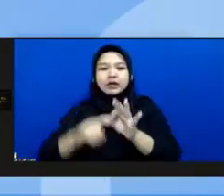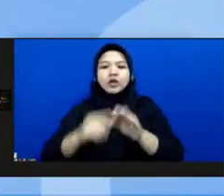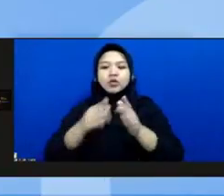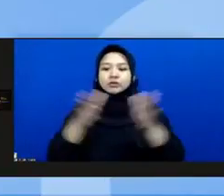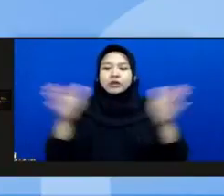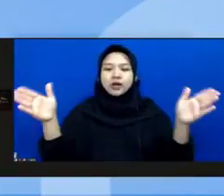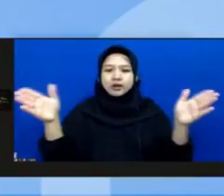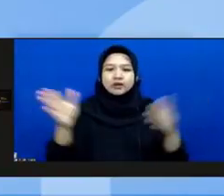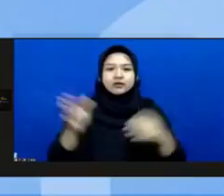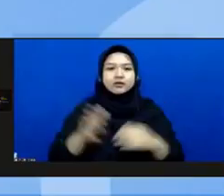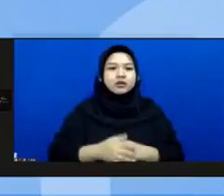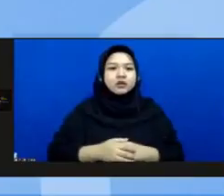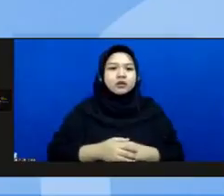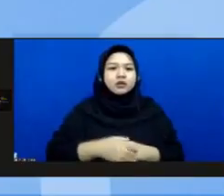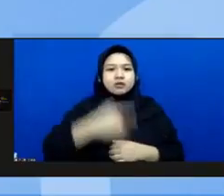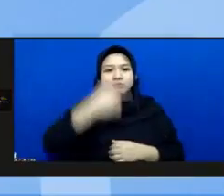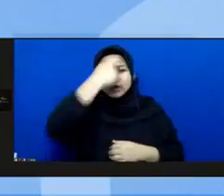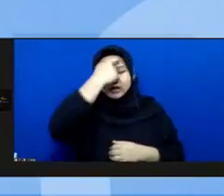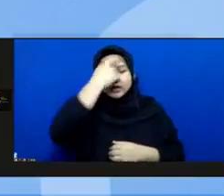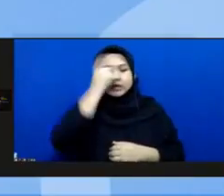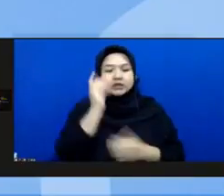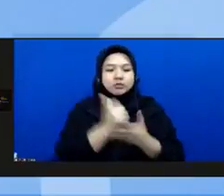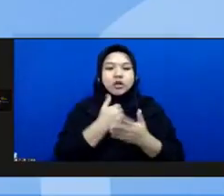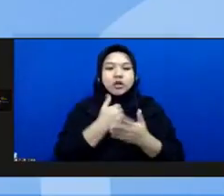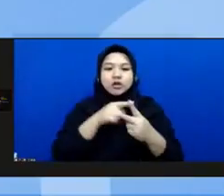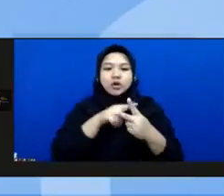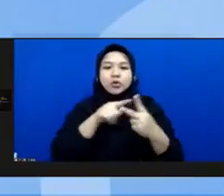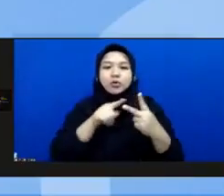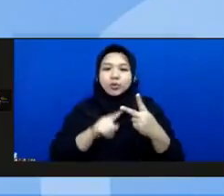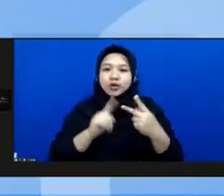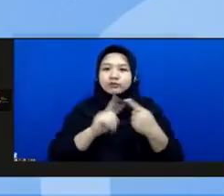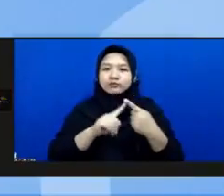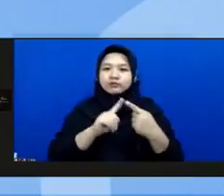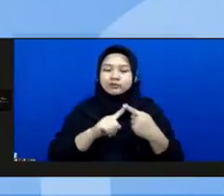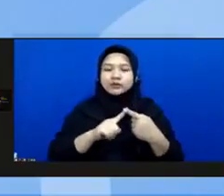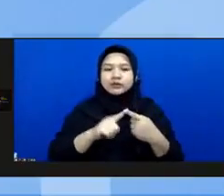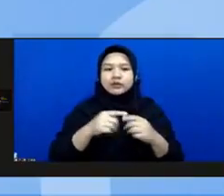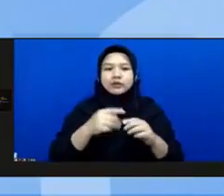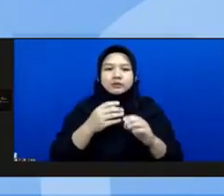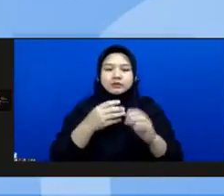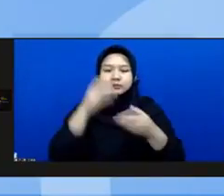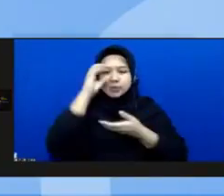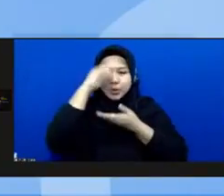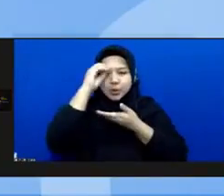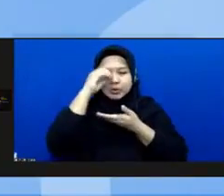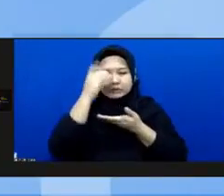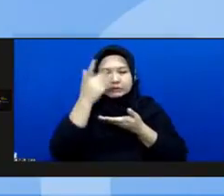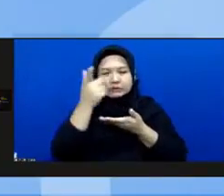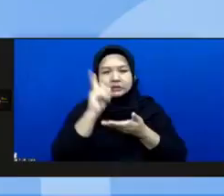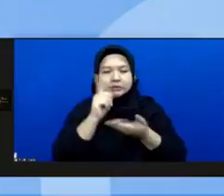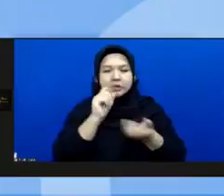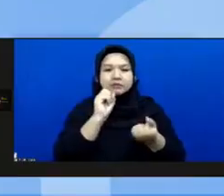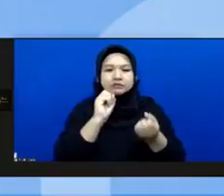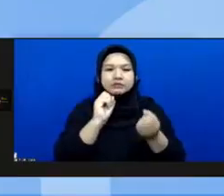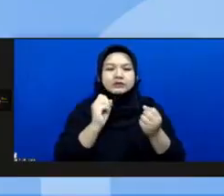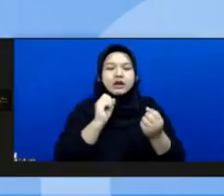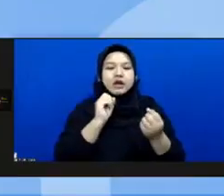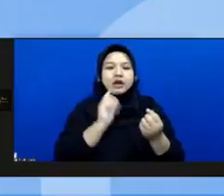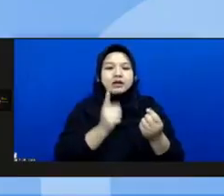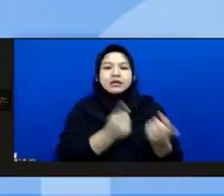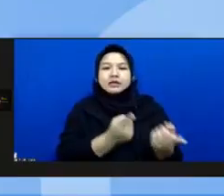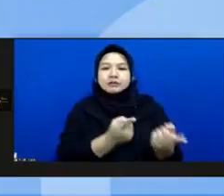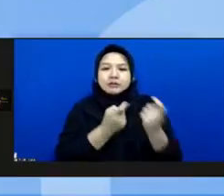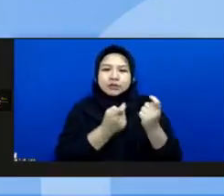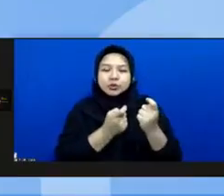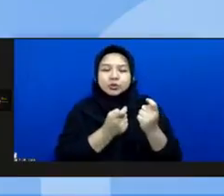itu sebenarnya bisa dilihat dari dua dimensi. Pertama, dia adalah fenomena biologis karena ini adalah fenomena yang di-trigger atau dipicu